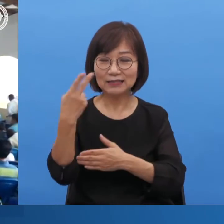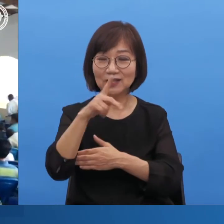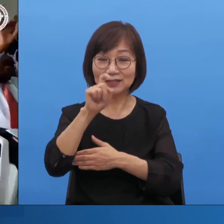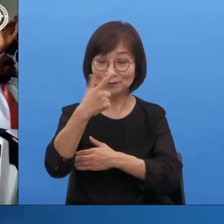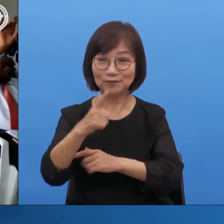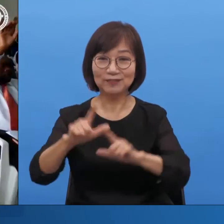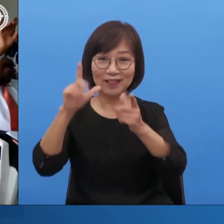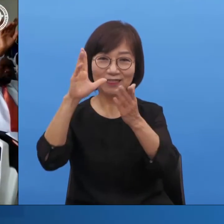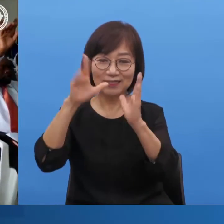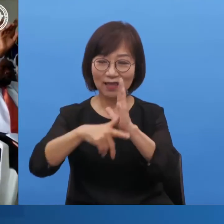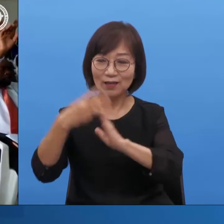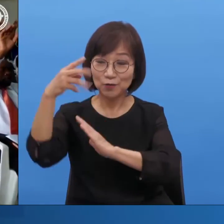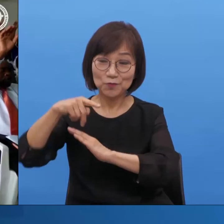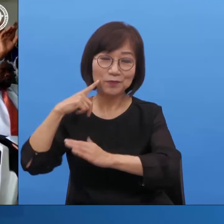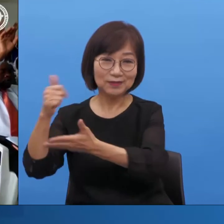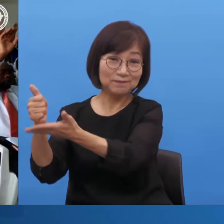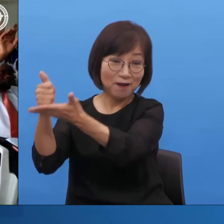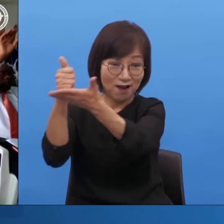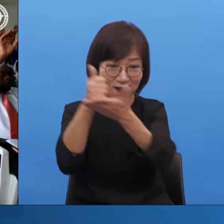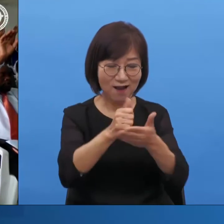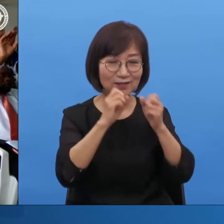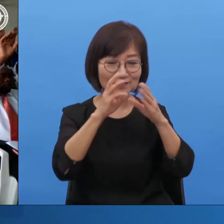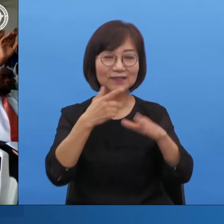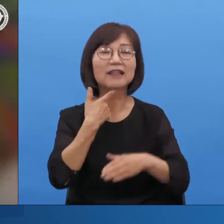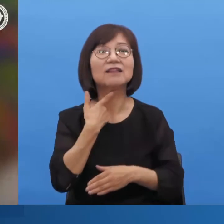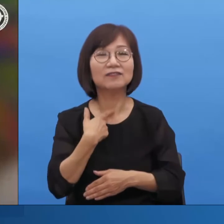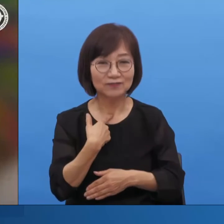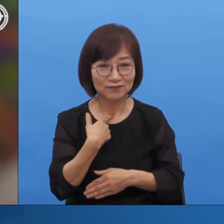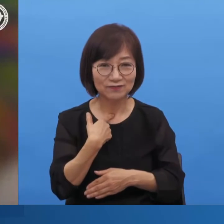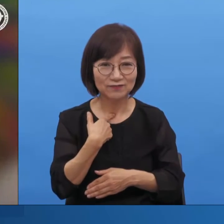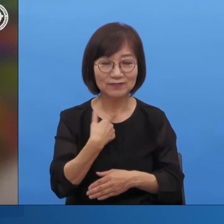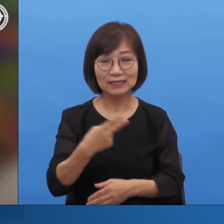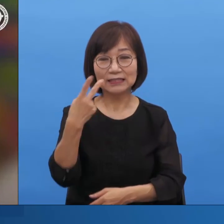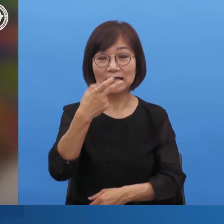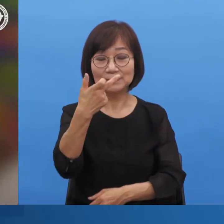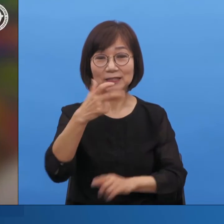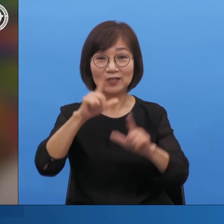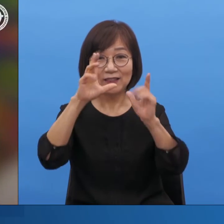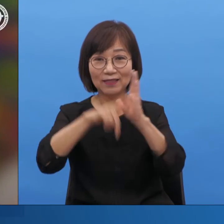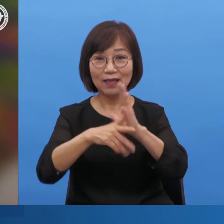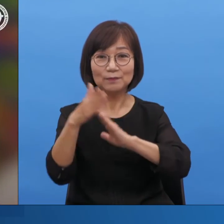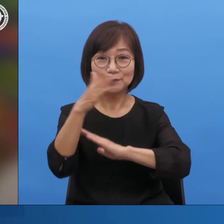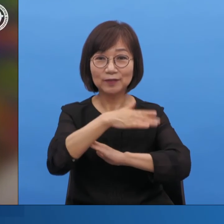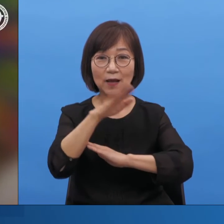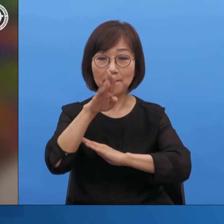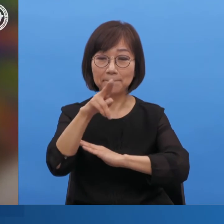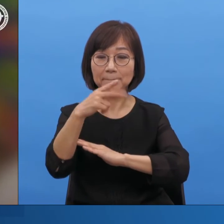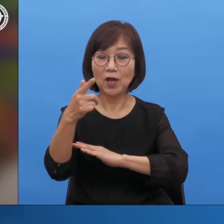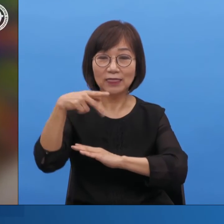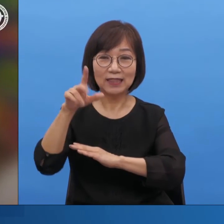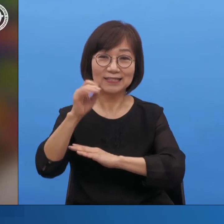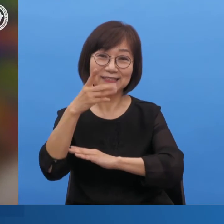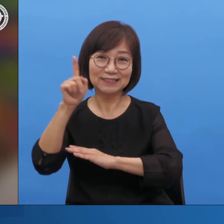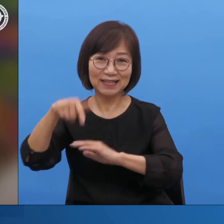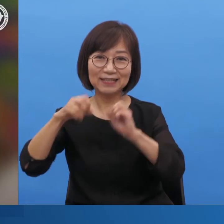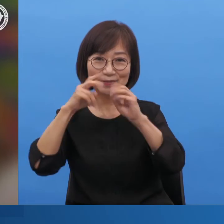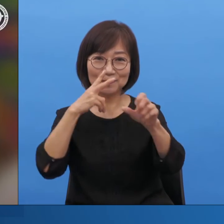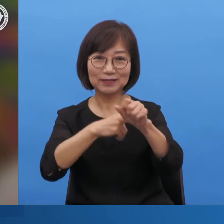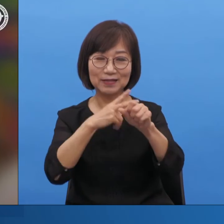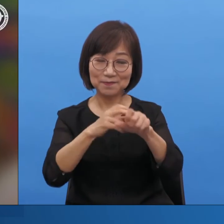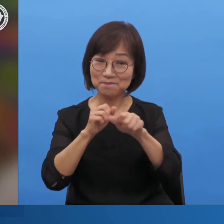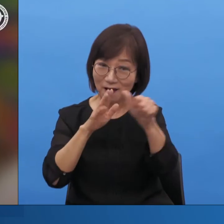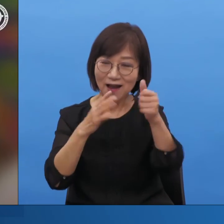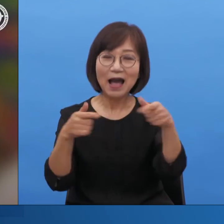초청해 탄자니아 전도 집회가 진행되었습니다. 2017년부터는 본부 파송되신 변상택 선교사님도 함께 이곳에서